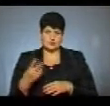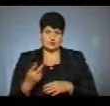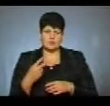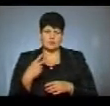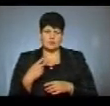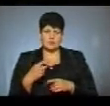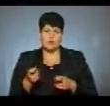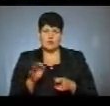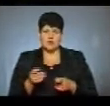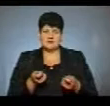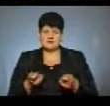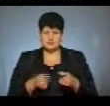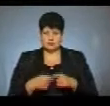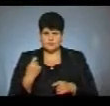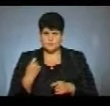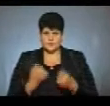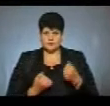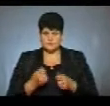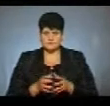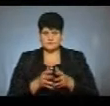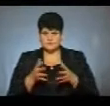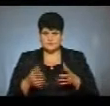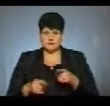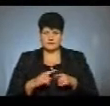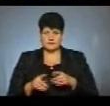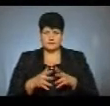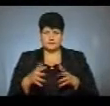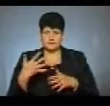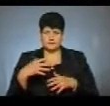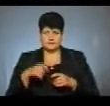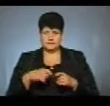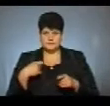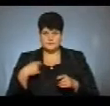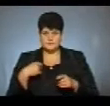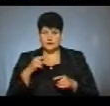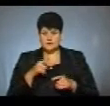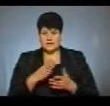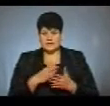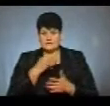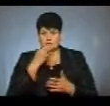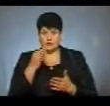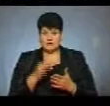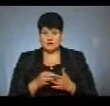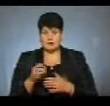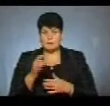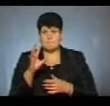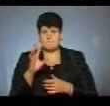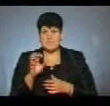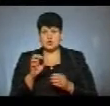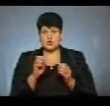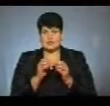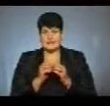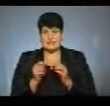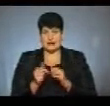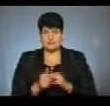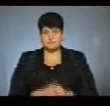адміністративні правопорушення. Якщо водій перевищив допустиму швидкість більше, ніж на 50 км, тоді настає відповідальність в розмірі 510